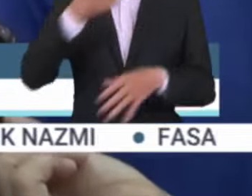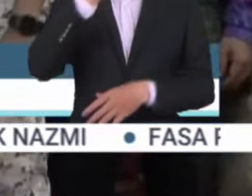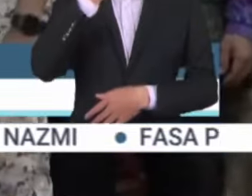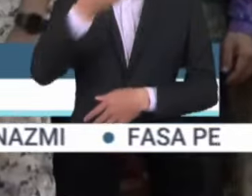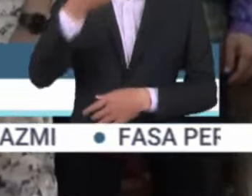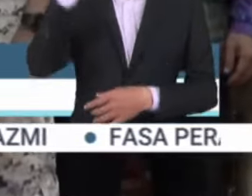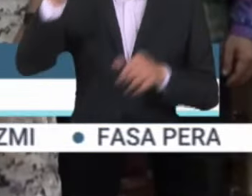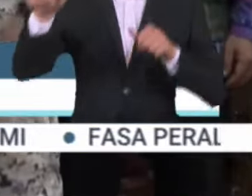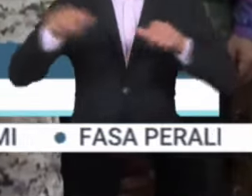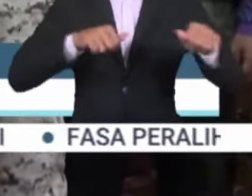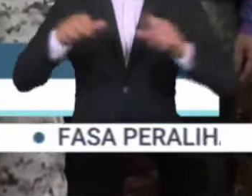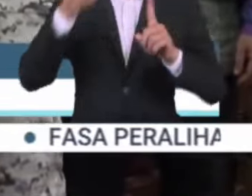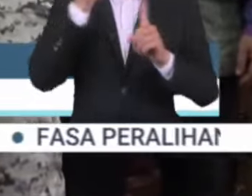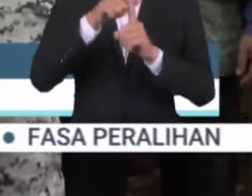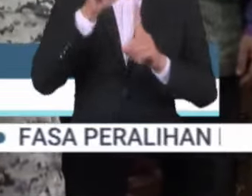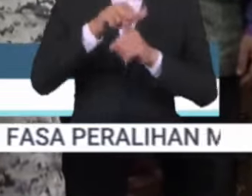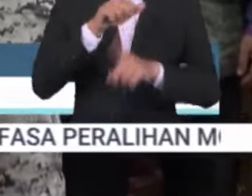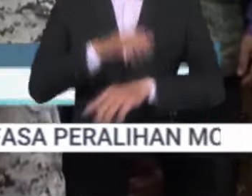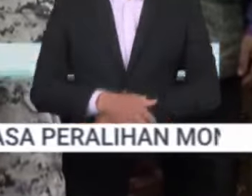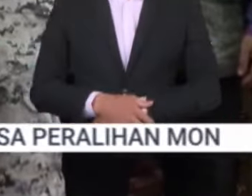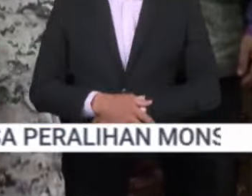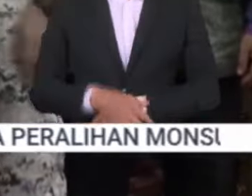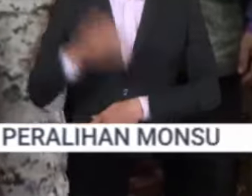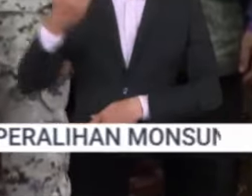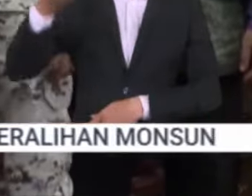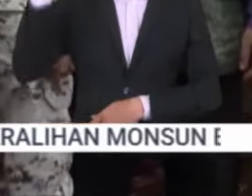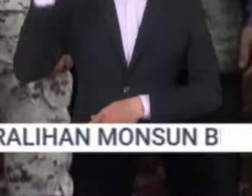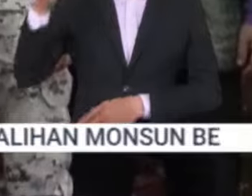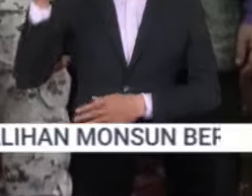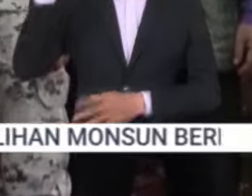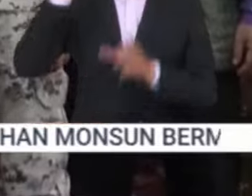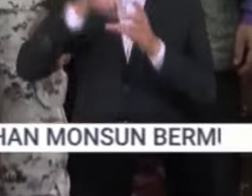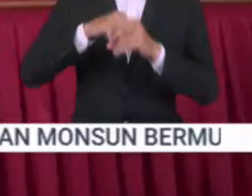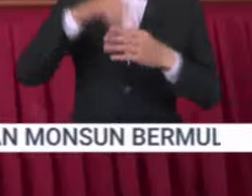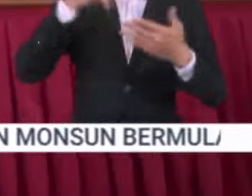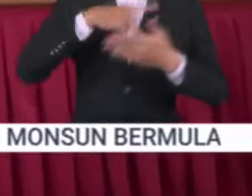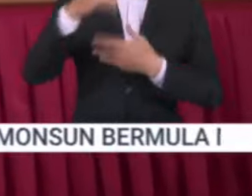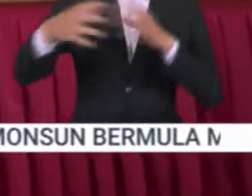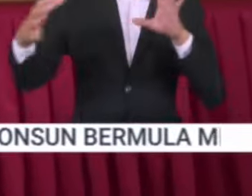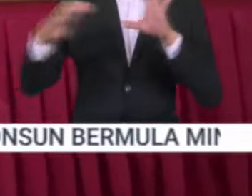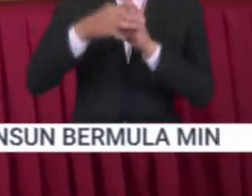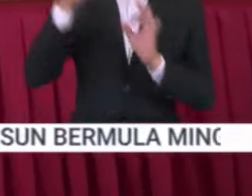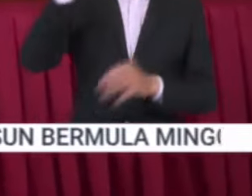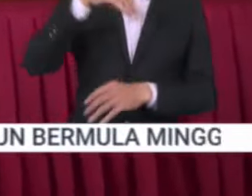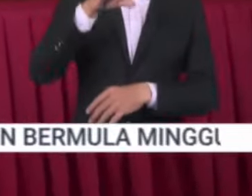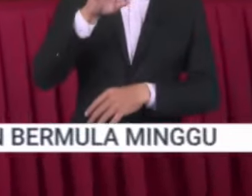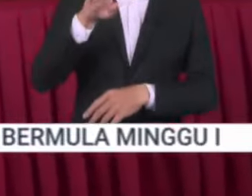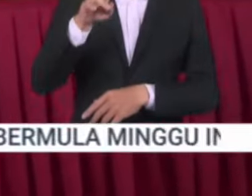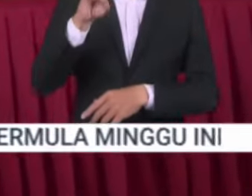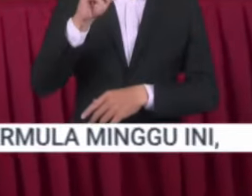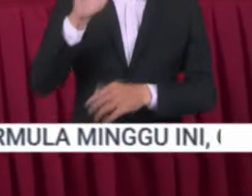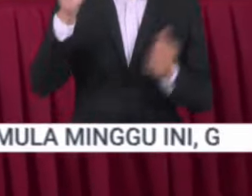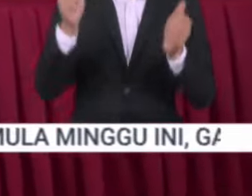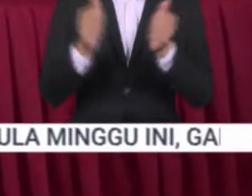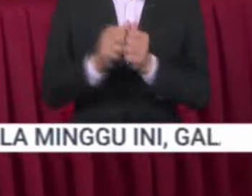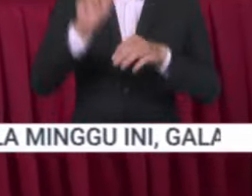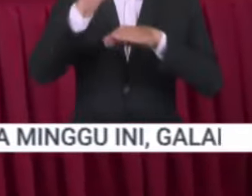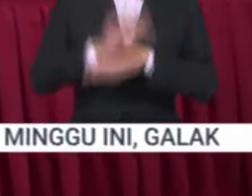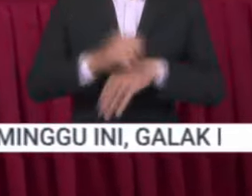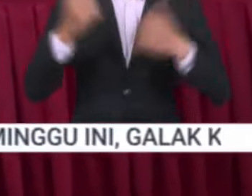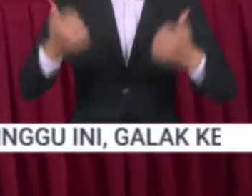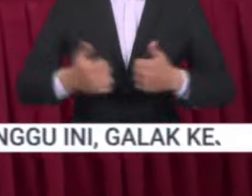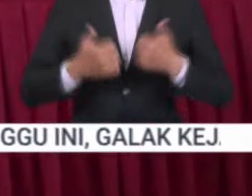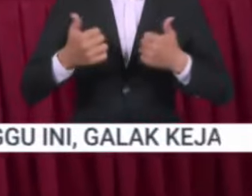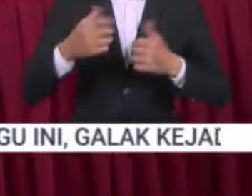aktiviti scammer. Terdahulu, beliau menghadiri program kolaborasi PDRM dan Amanah Raya bersama Persatuan Nelayan